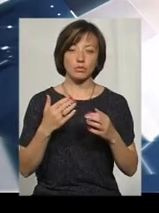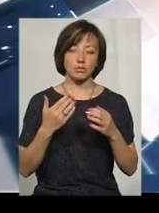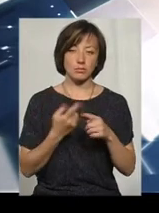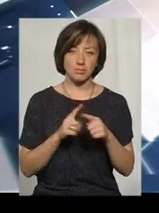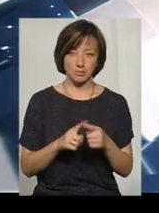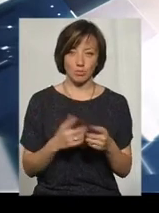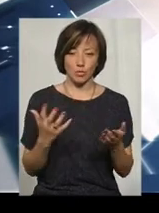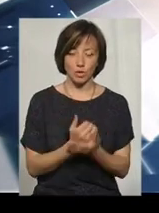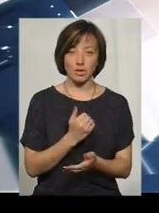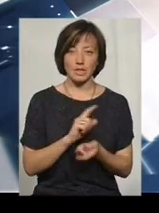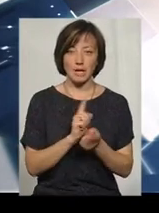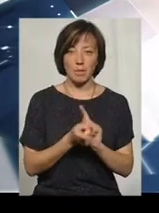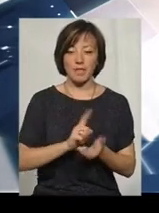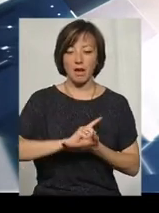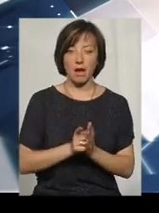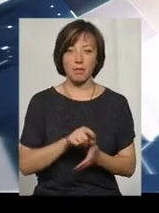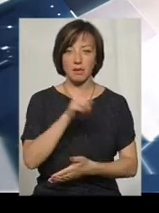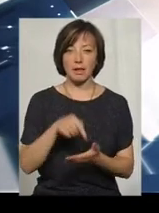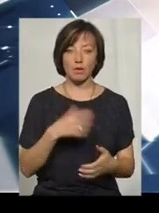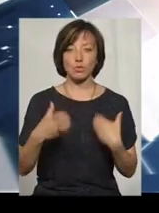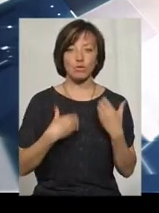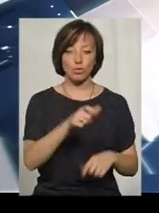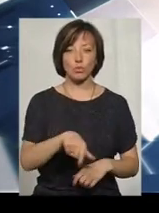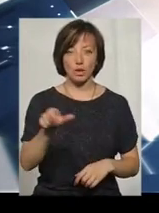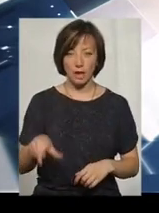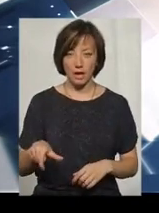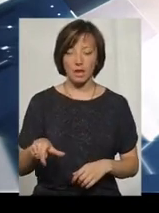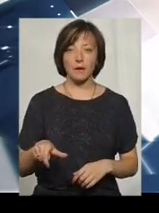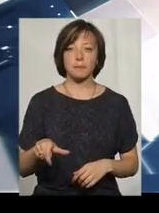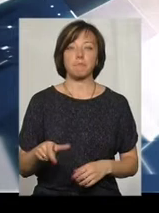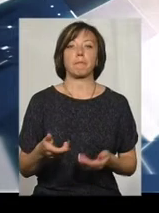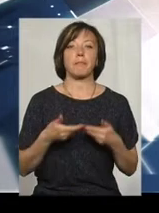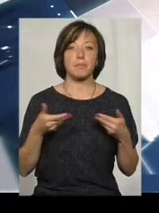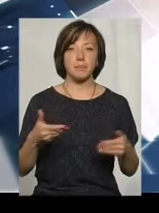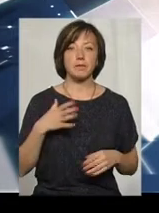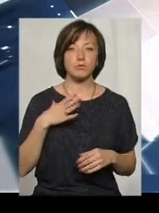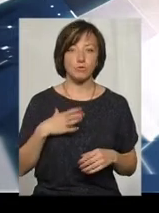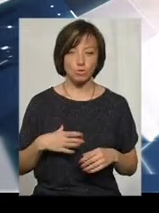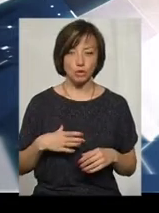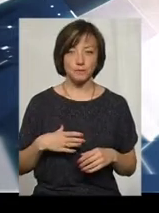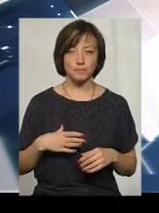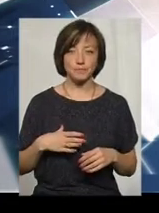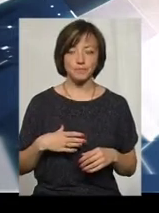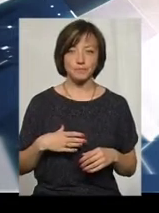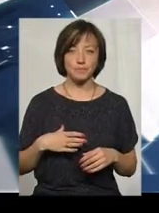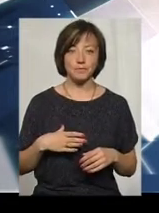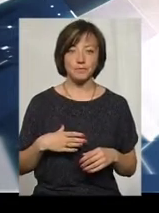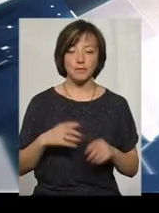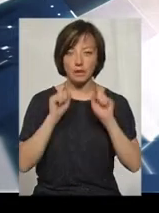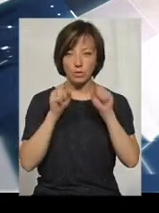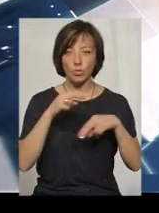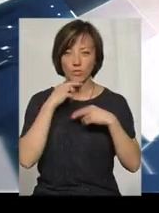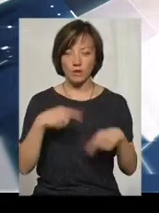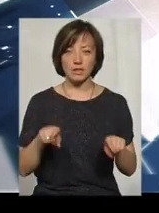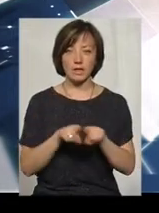рівня, коли замість нагальних питань, які турбують людей, хмельничан, ми змушені от зосереджувати свою увагу на